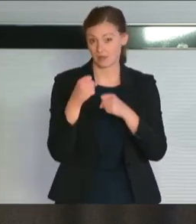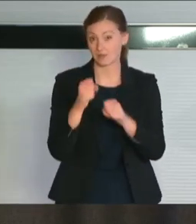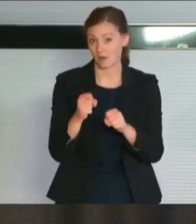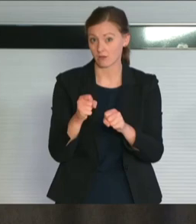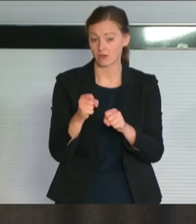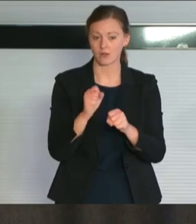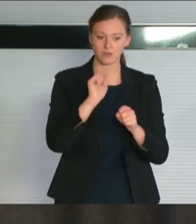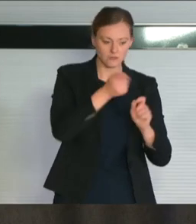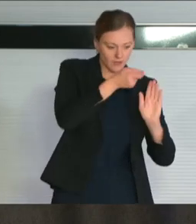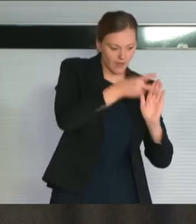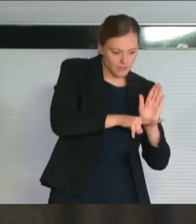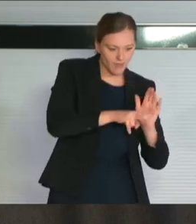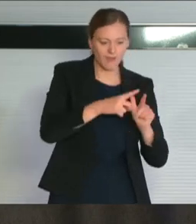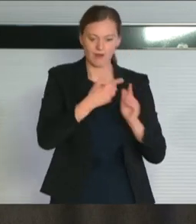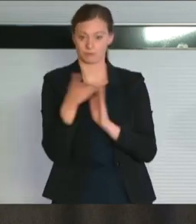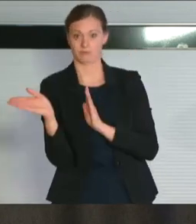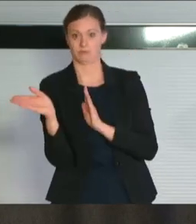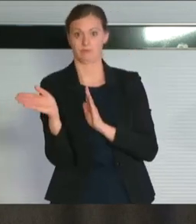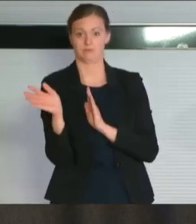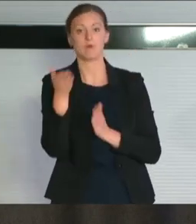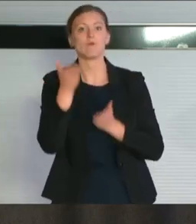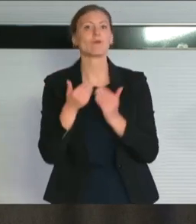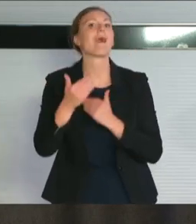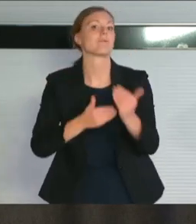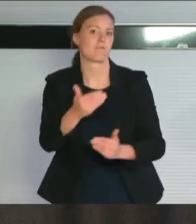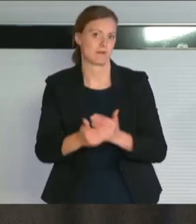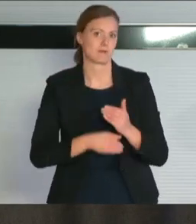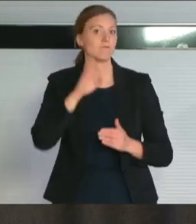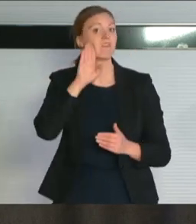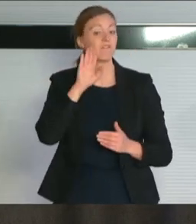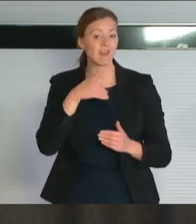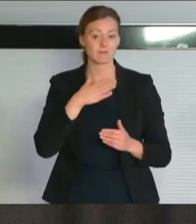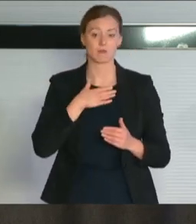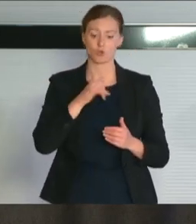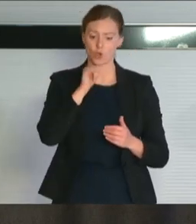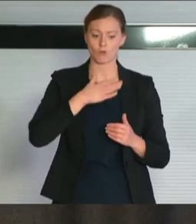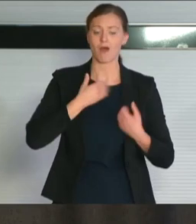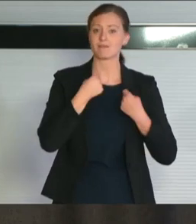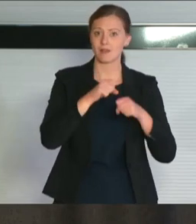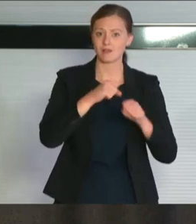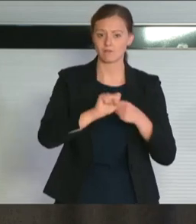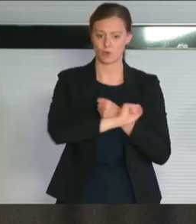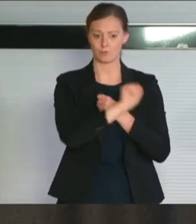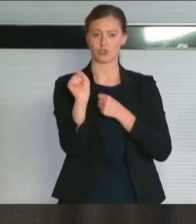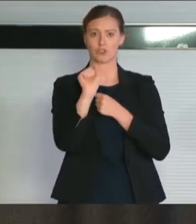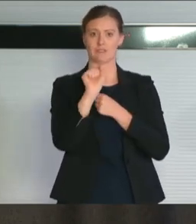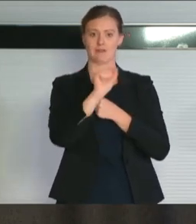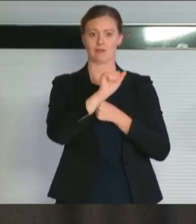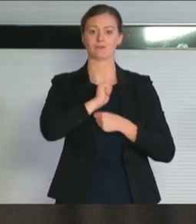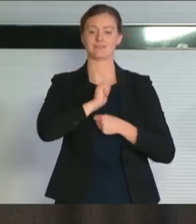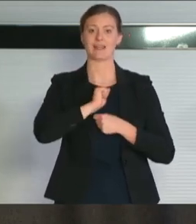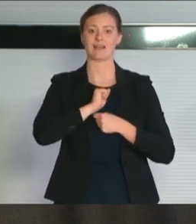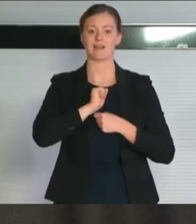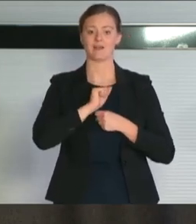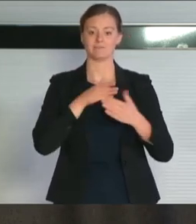hvorvidt de bør endres eller fjernes. Vi vet at vi må ha tiltak for å beskytte oss mot smitten lenge.